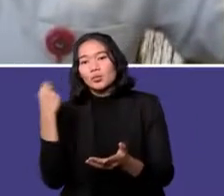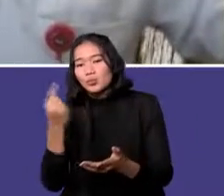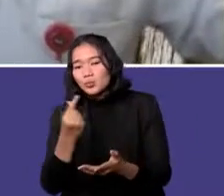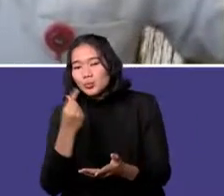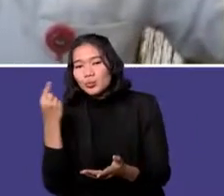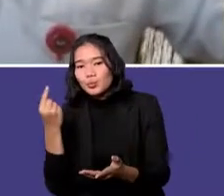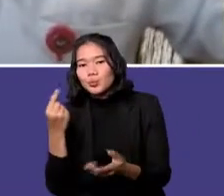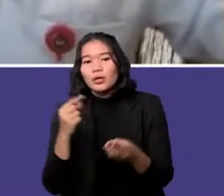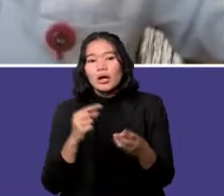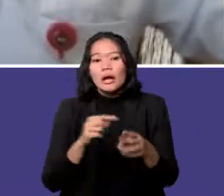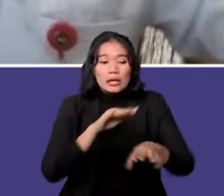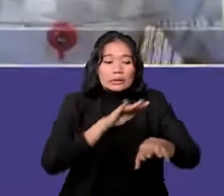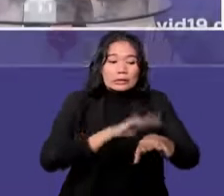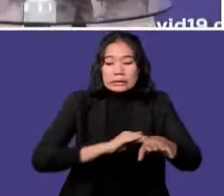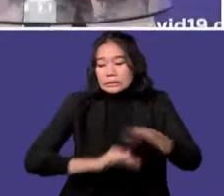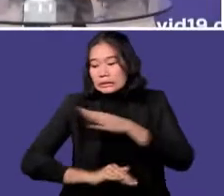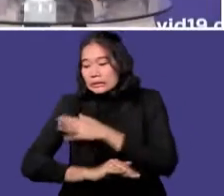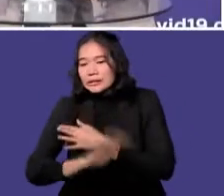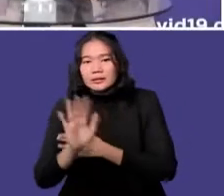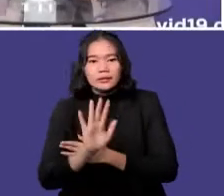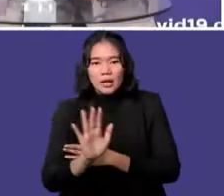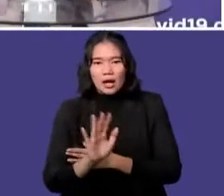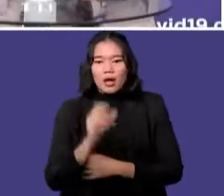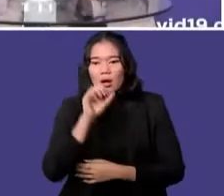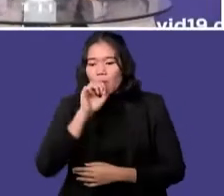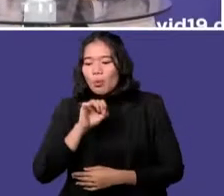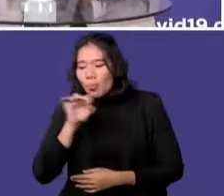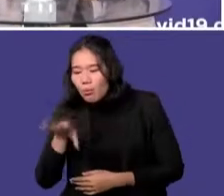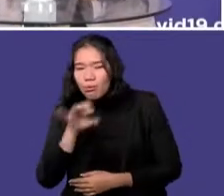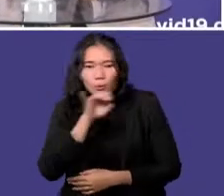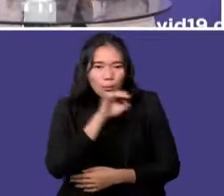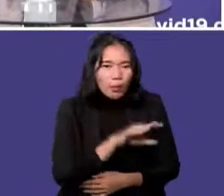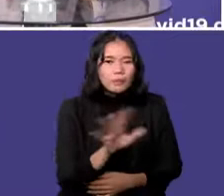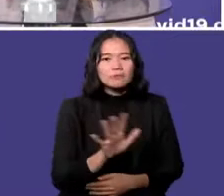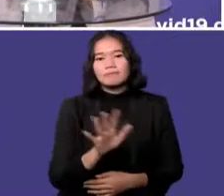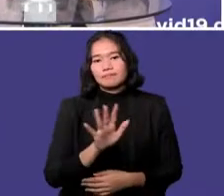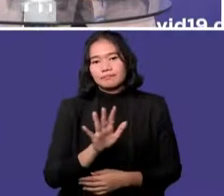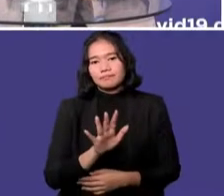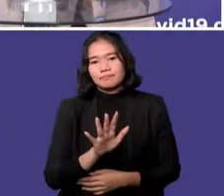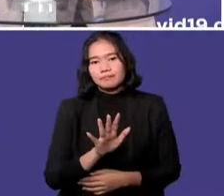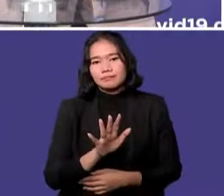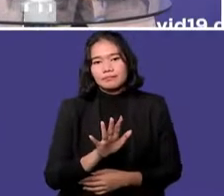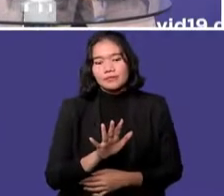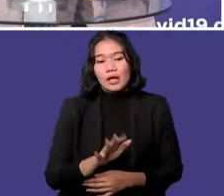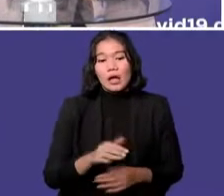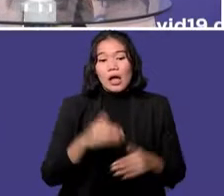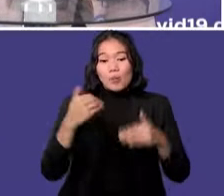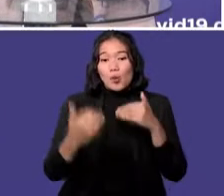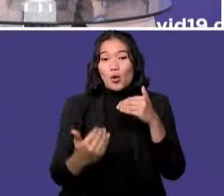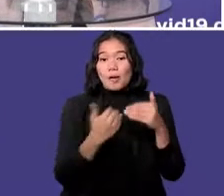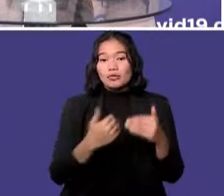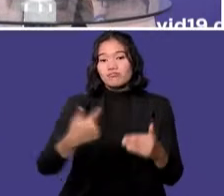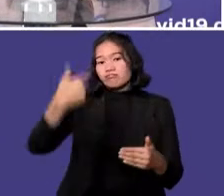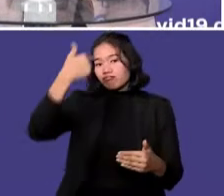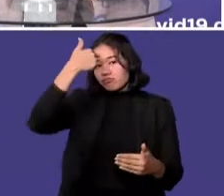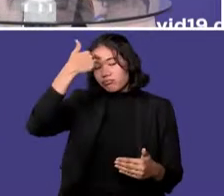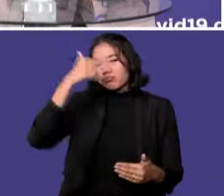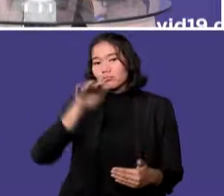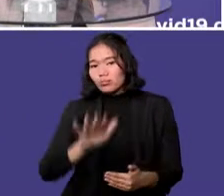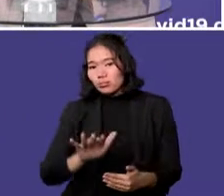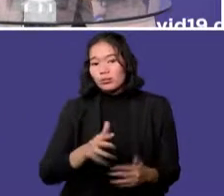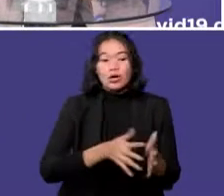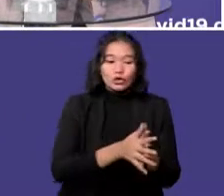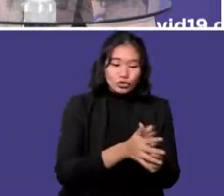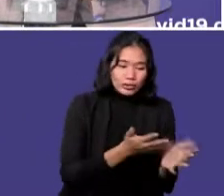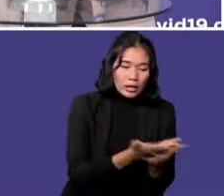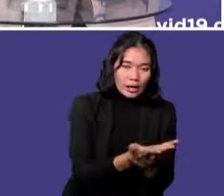kerja, tidak bersentuhan dan tidak meludah sembarangan, selalu memeriksakan suhu tubuh sebelum masuk ruangan ataupun cuci tangan sebelum masuk ruangan